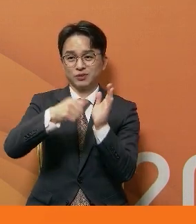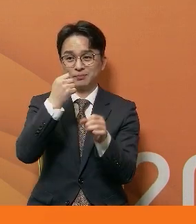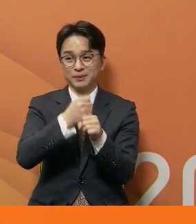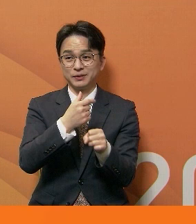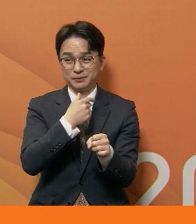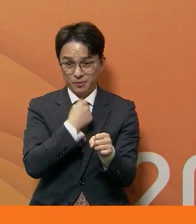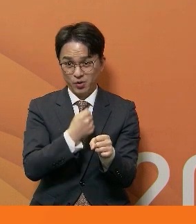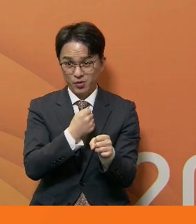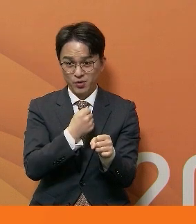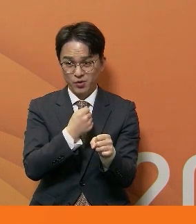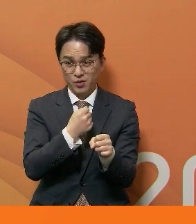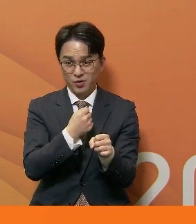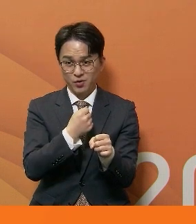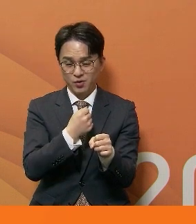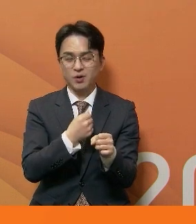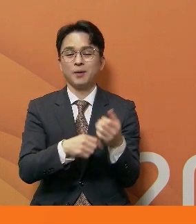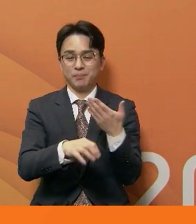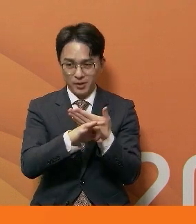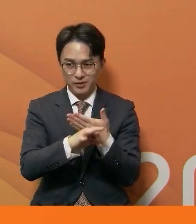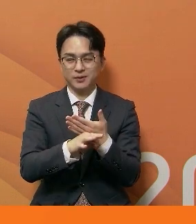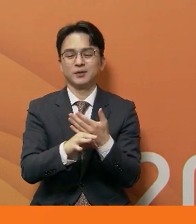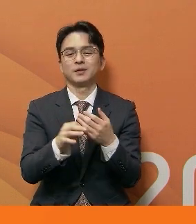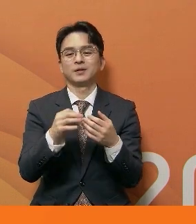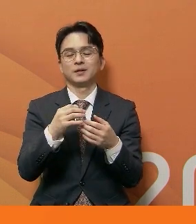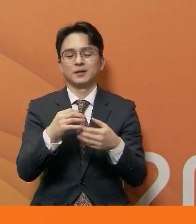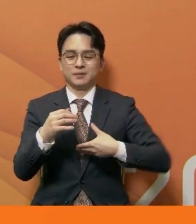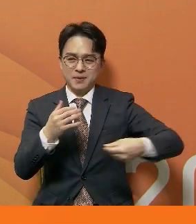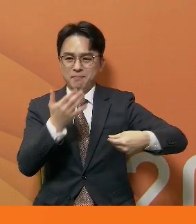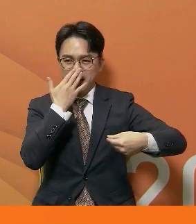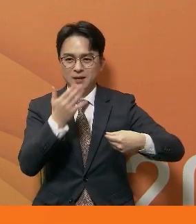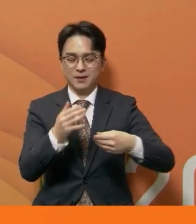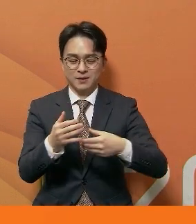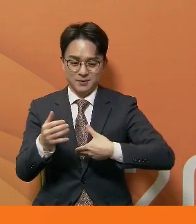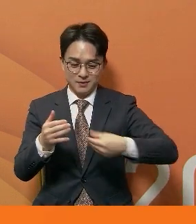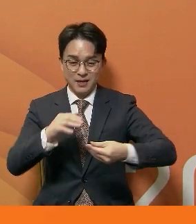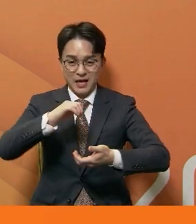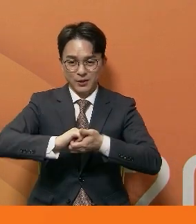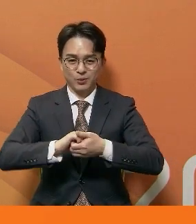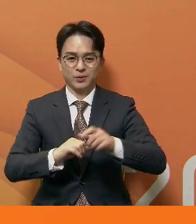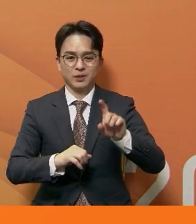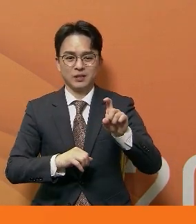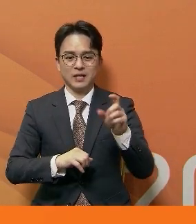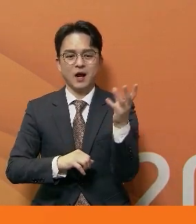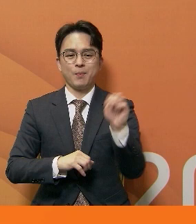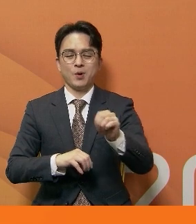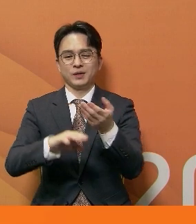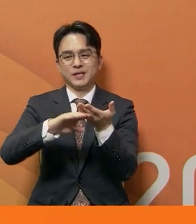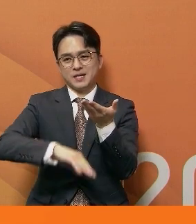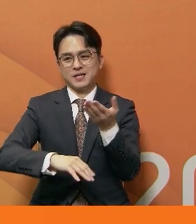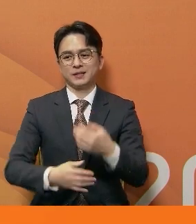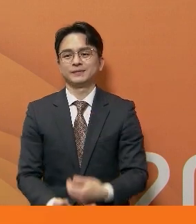제작하고자 하는 이종기업이 사용하실 수 있는 상품입니다 보증 한도는 10억원 내외입니다